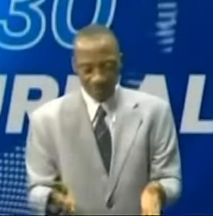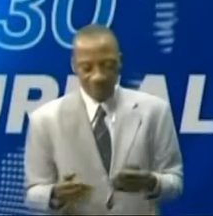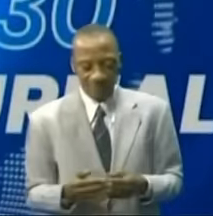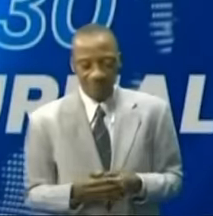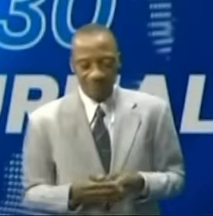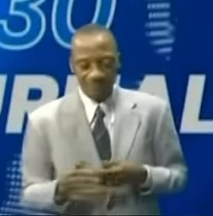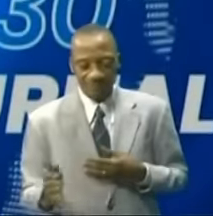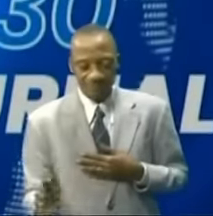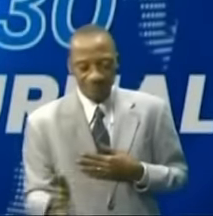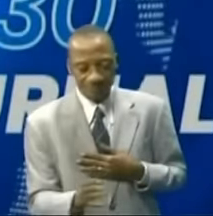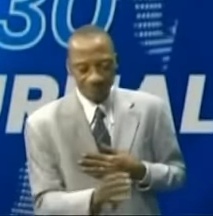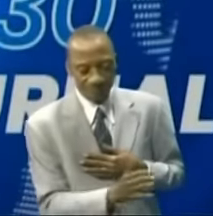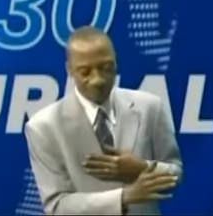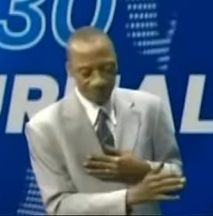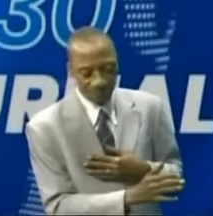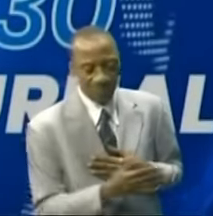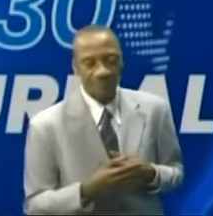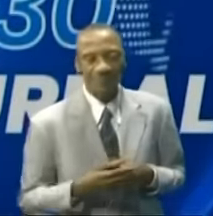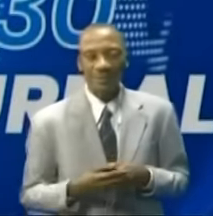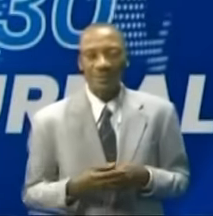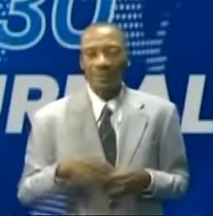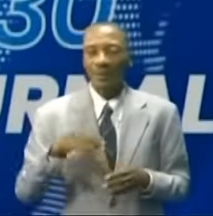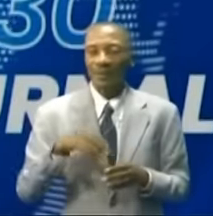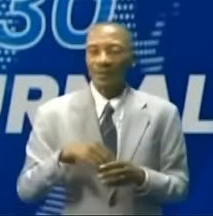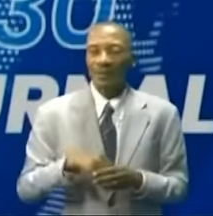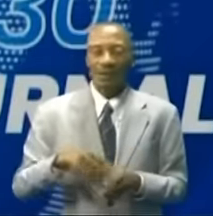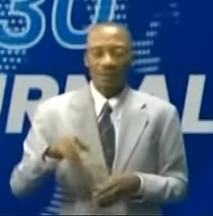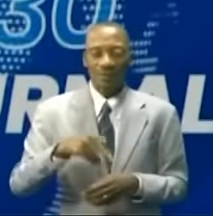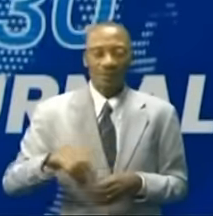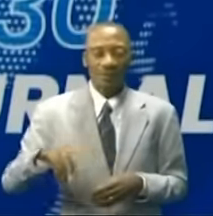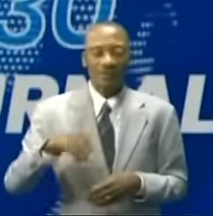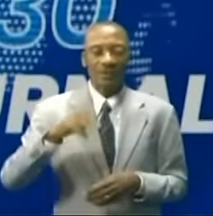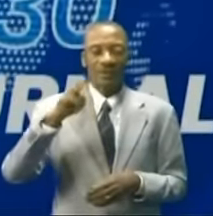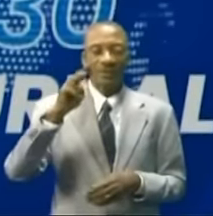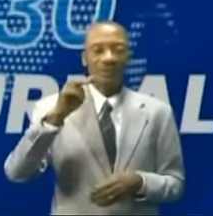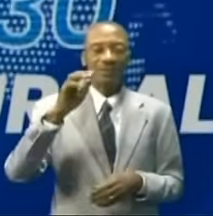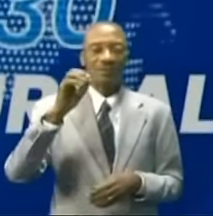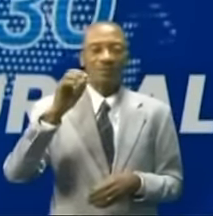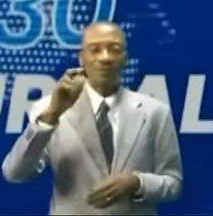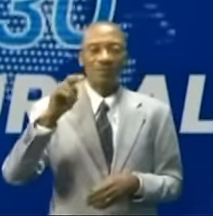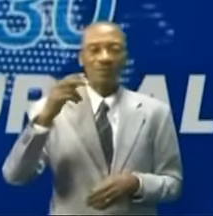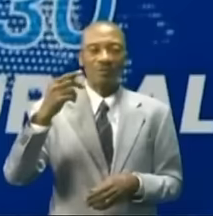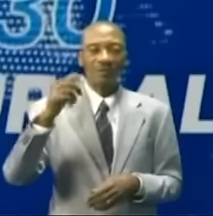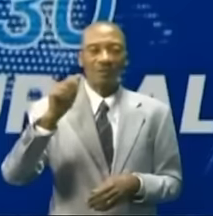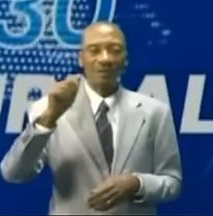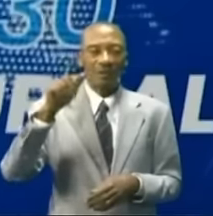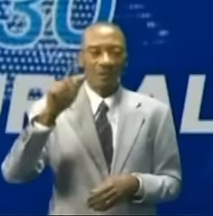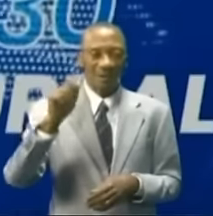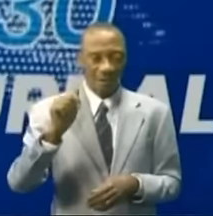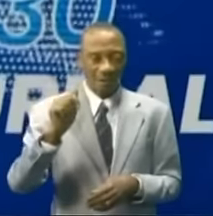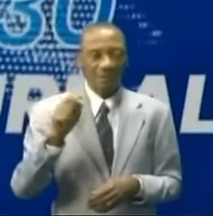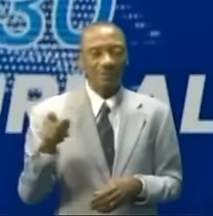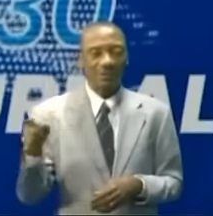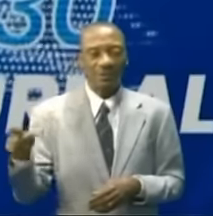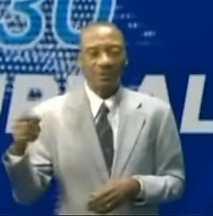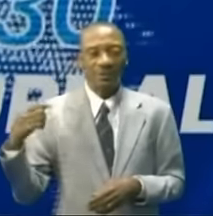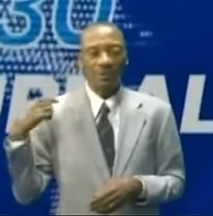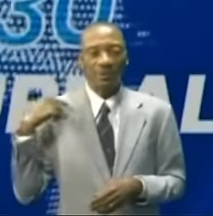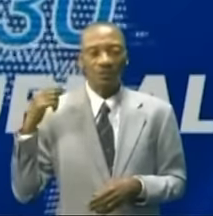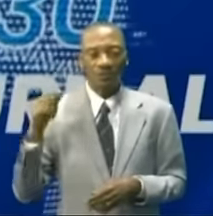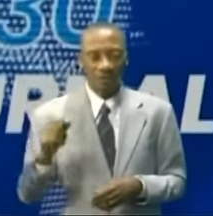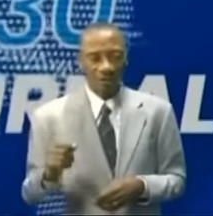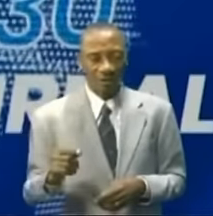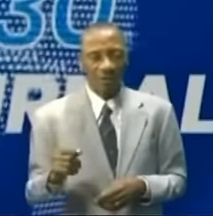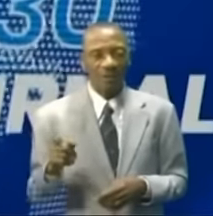Le gouverneur de la province de la Mongala, maître Jean-Colin Makaka, a présidé la cérémonie des prises d'armes, une cérémonie qui a